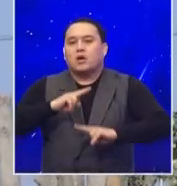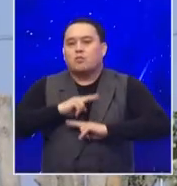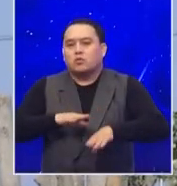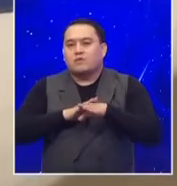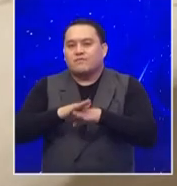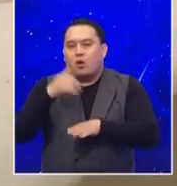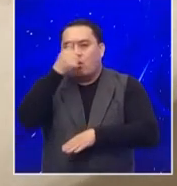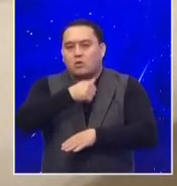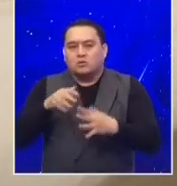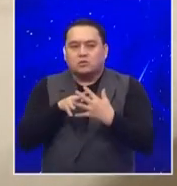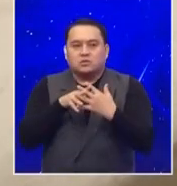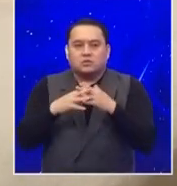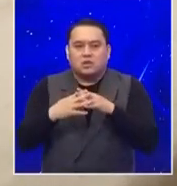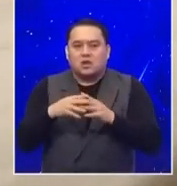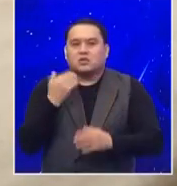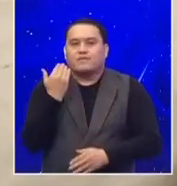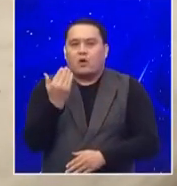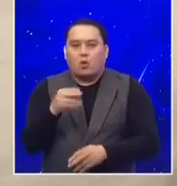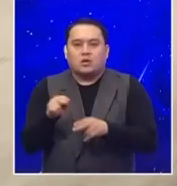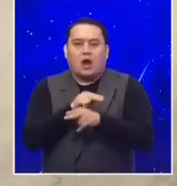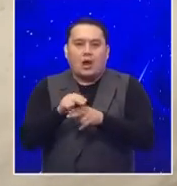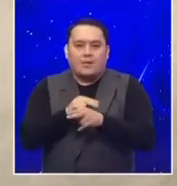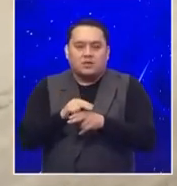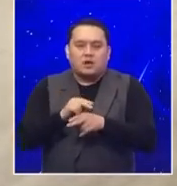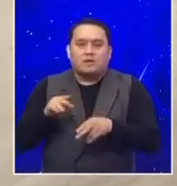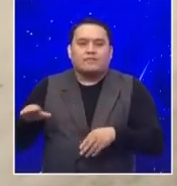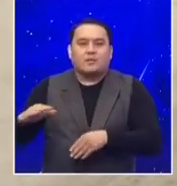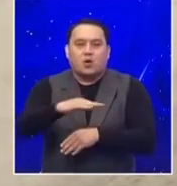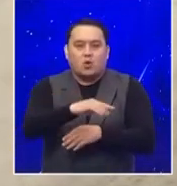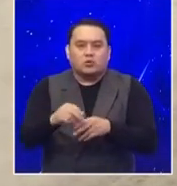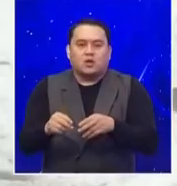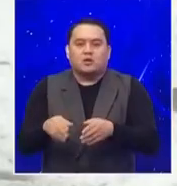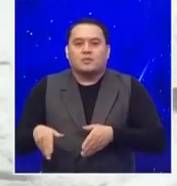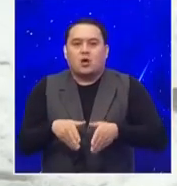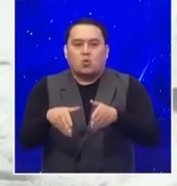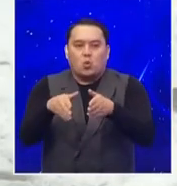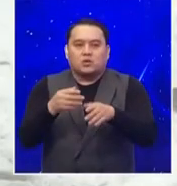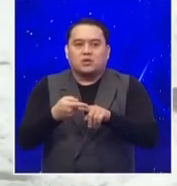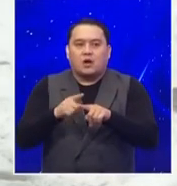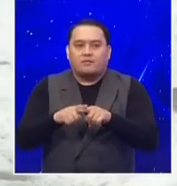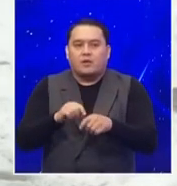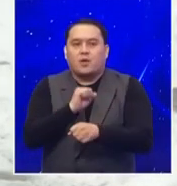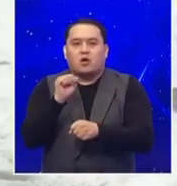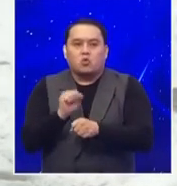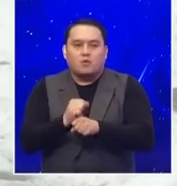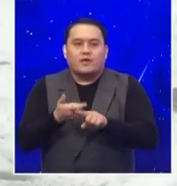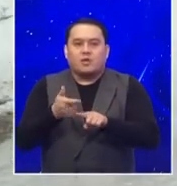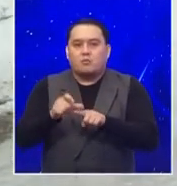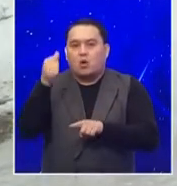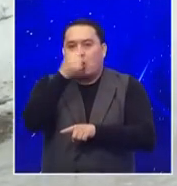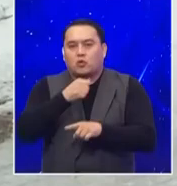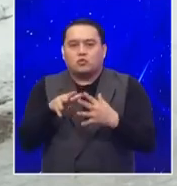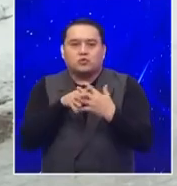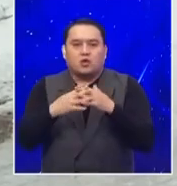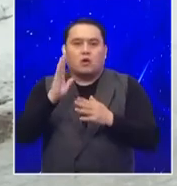за год и в селе Бояулы. Здесь отремонтирована объездная дорога, появились пешеходные тротуары и парковка. Уже в этом году жители